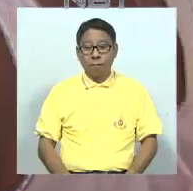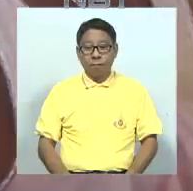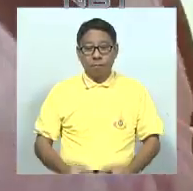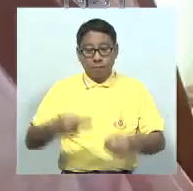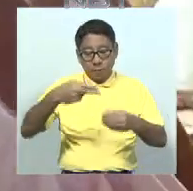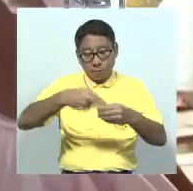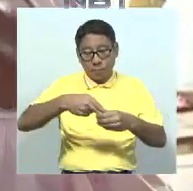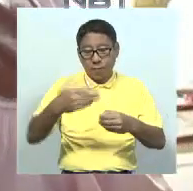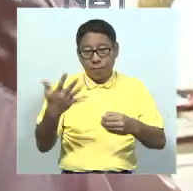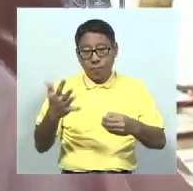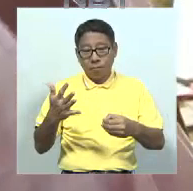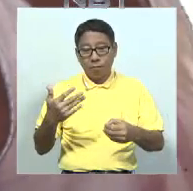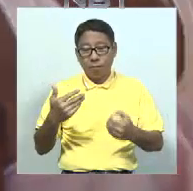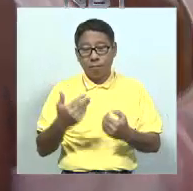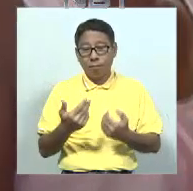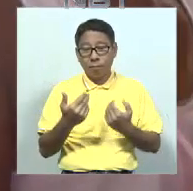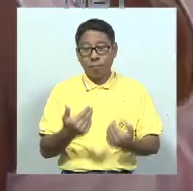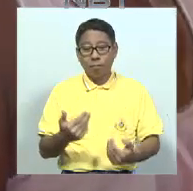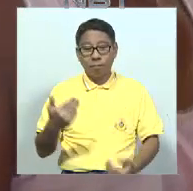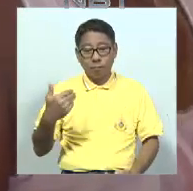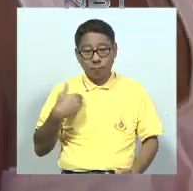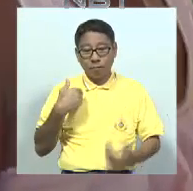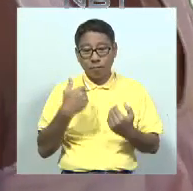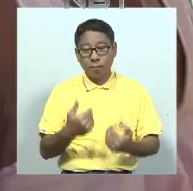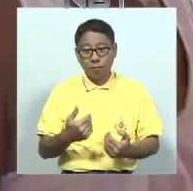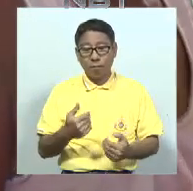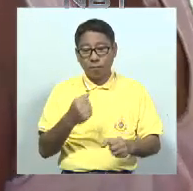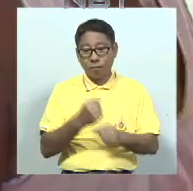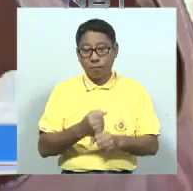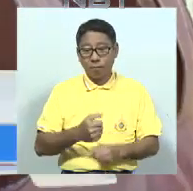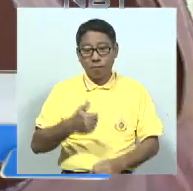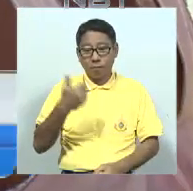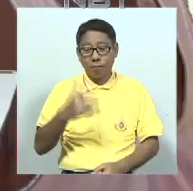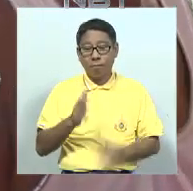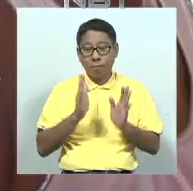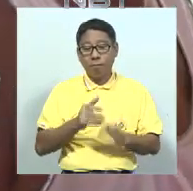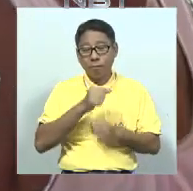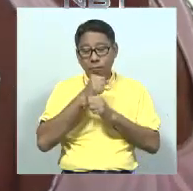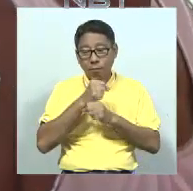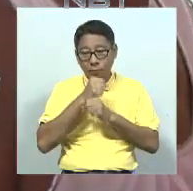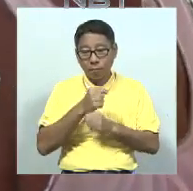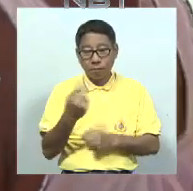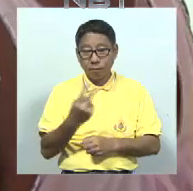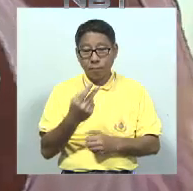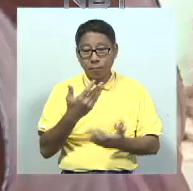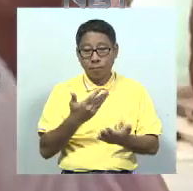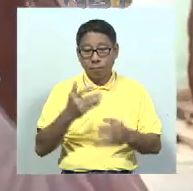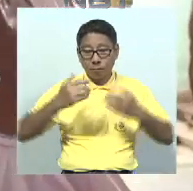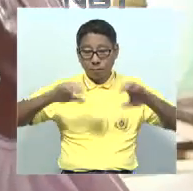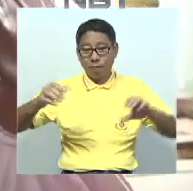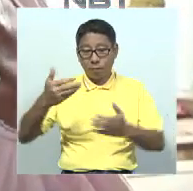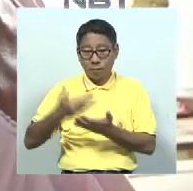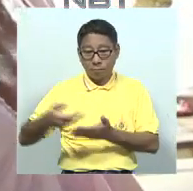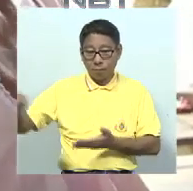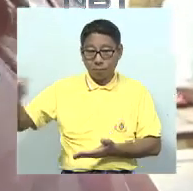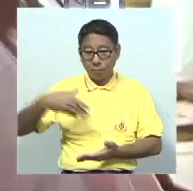ติม ก็คือมีแต่เครื่องก็ ไม่ได้ทำอะไรเนี่ยคนแก่สองคนเนี่ยกินเงินรัฐบาลอยู่เนี่ยกดข้